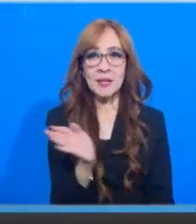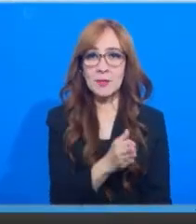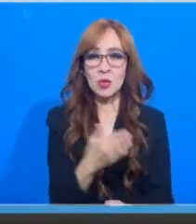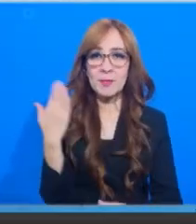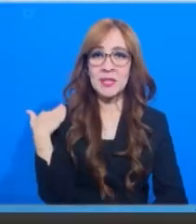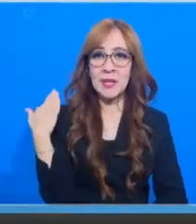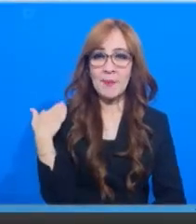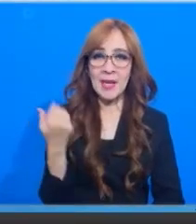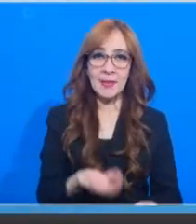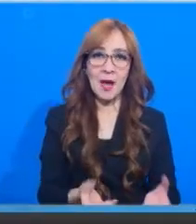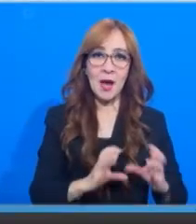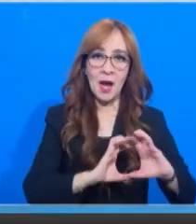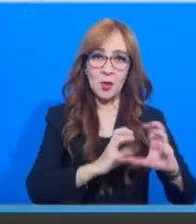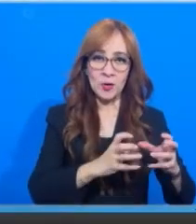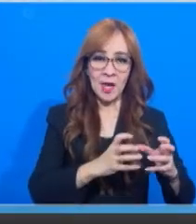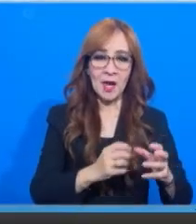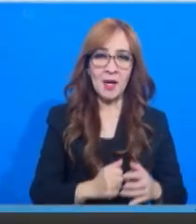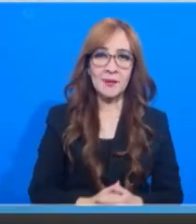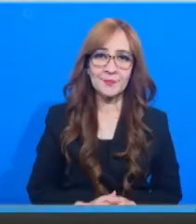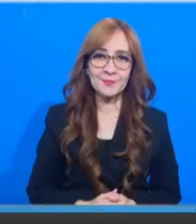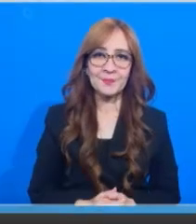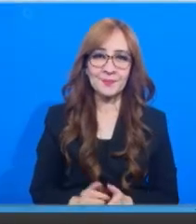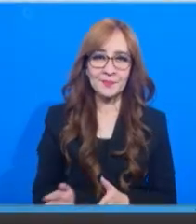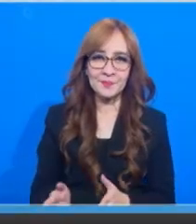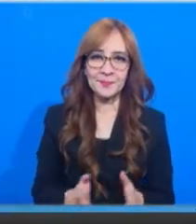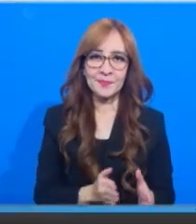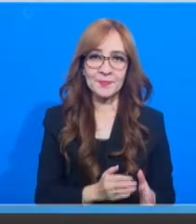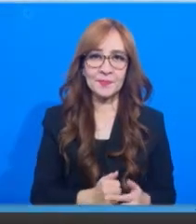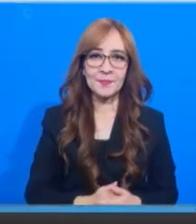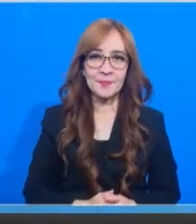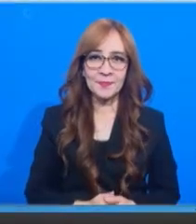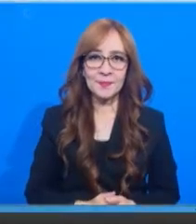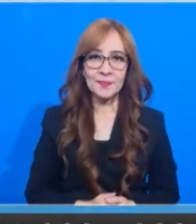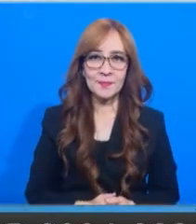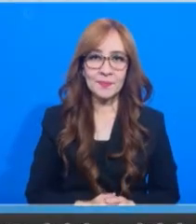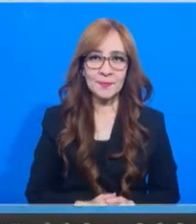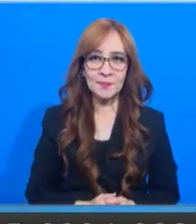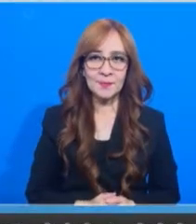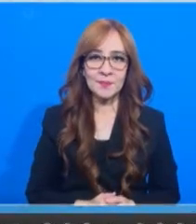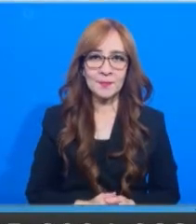anggota Dewa tim liputan CNN Indonesia